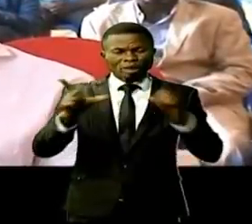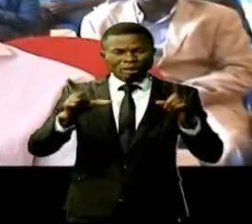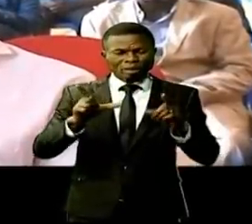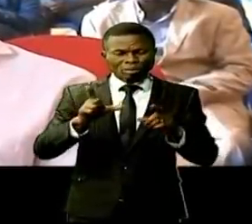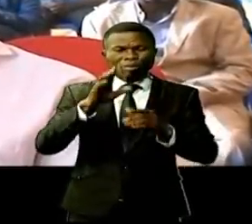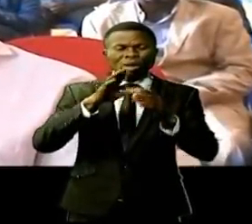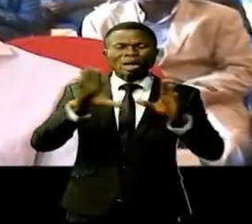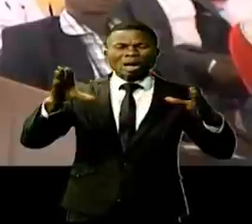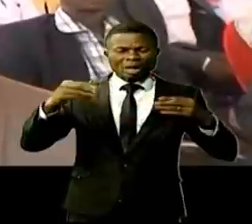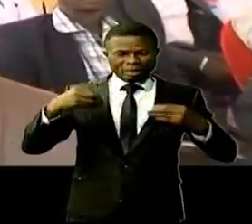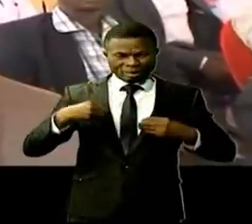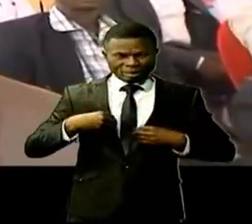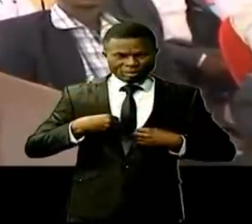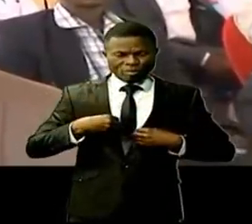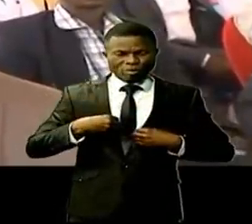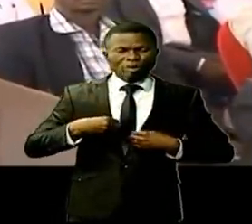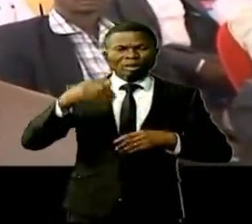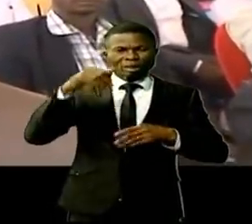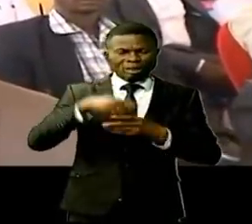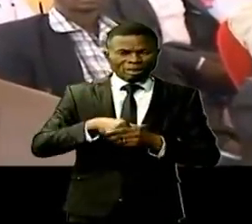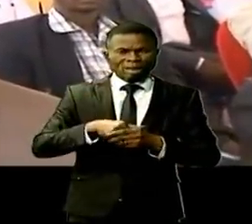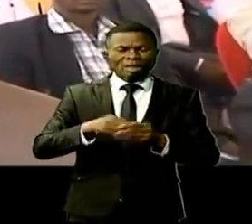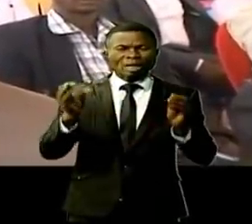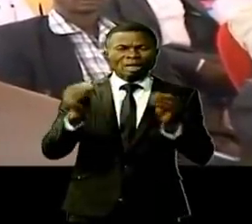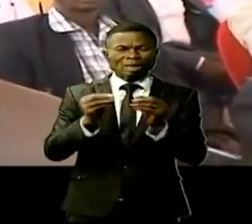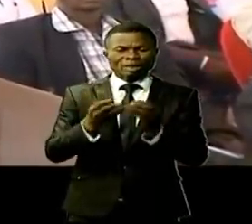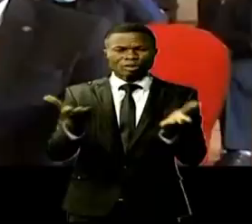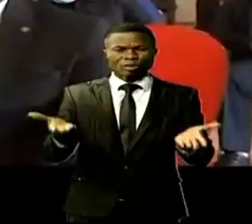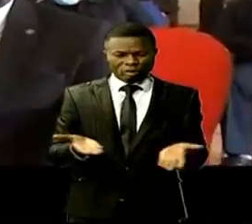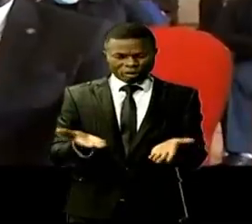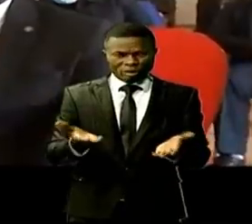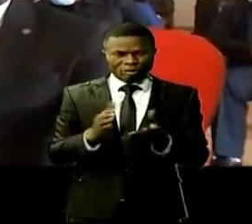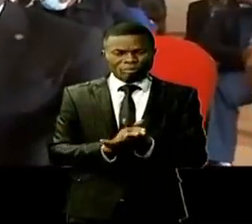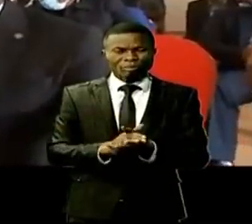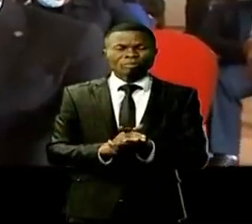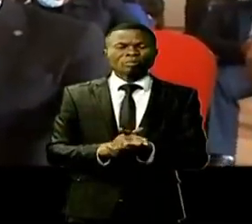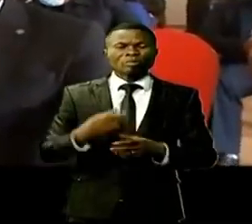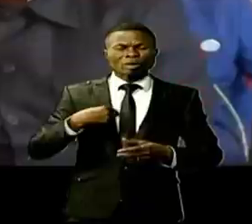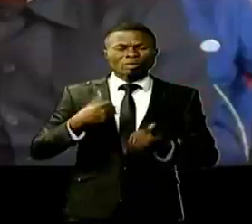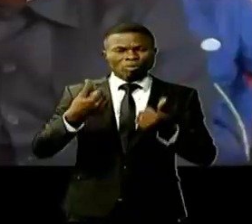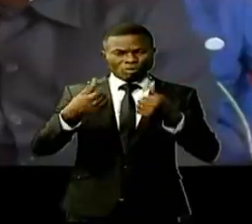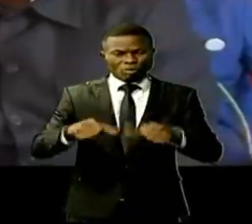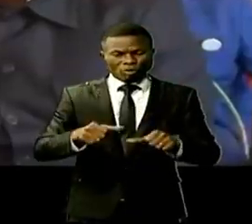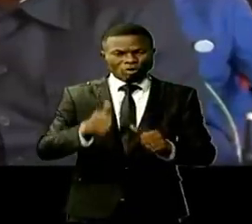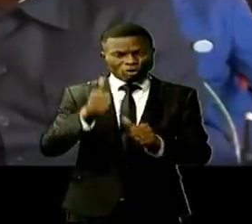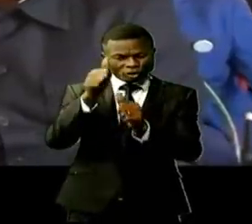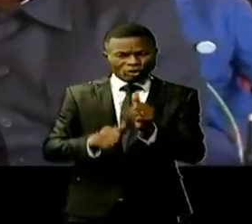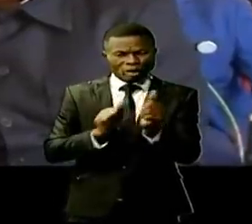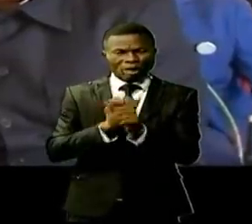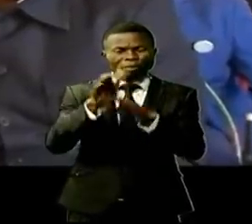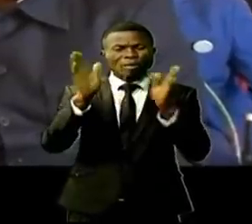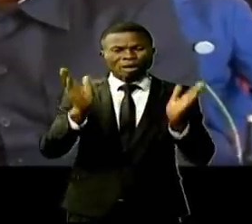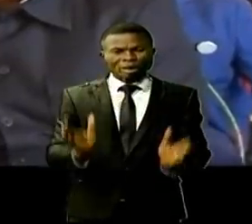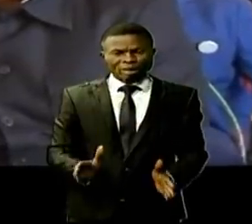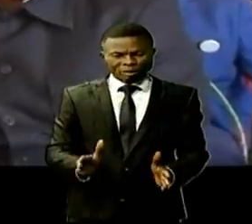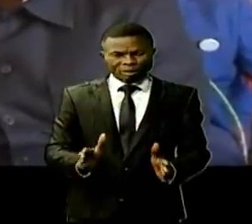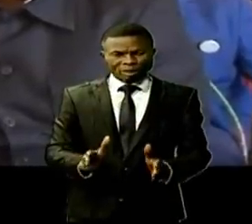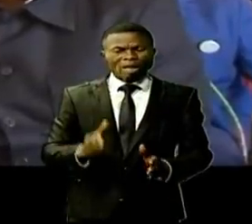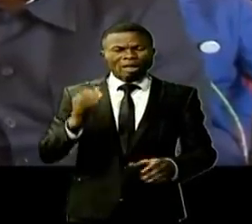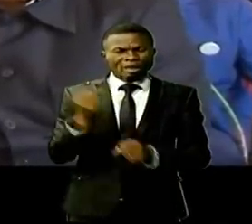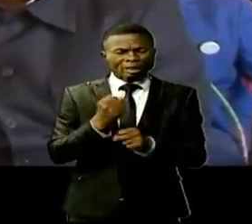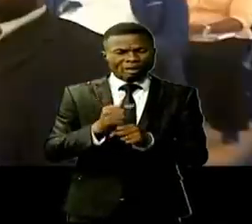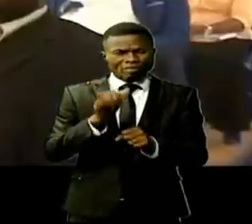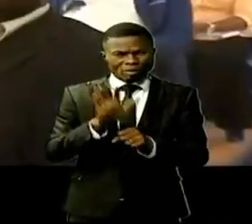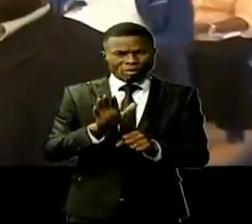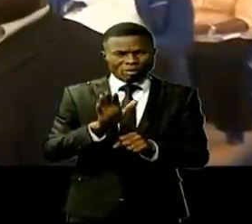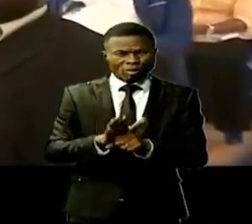souscrit au cours des présentes assises. Je demeure convaincu que chaque participant pourra s'activer